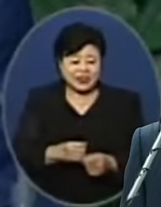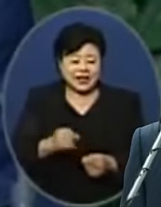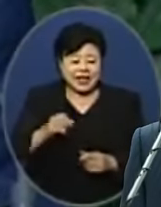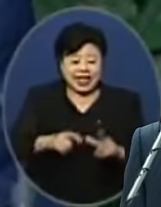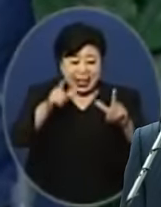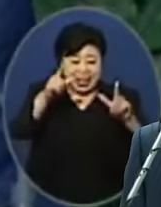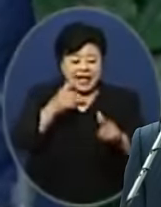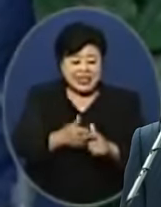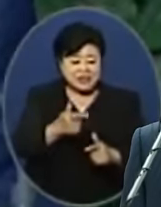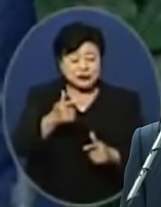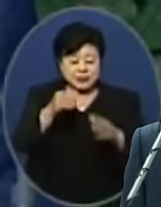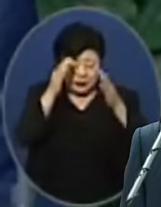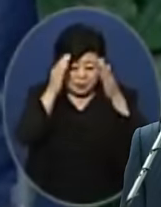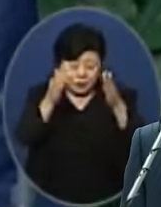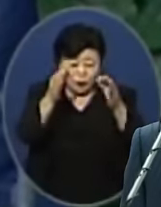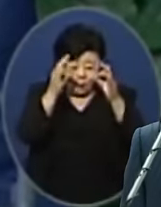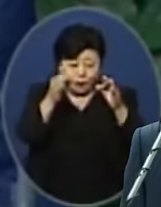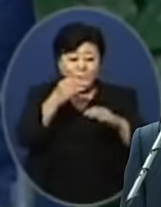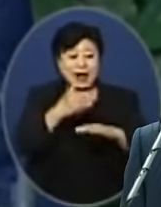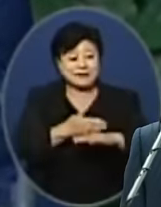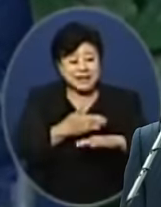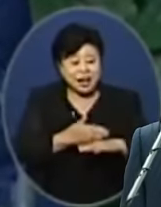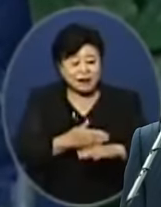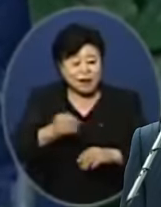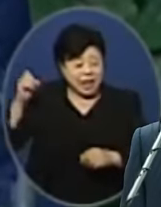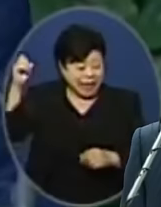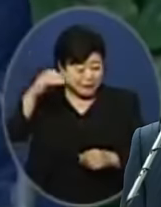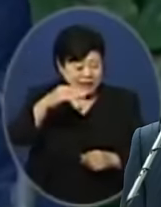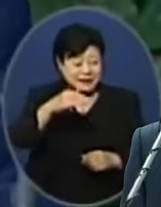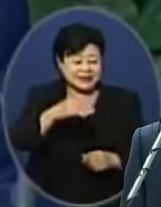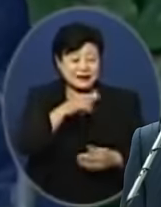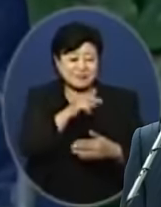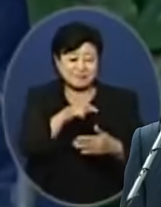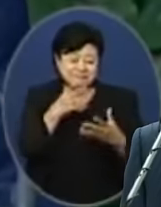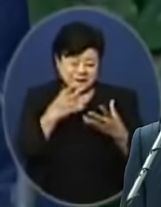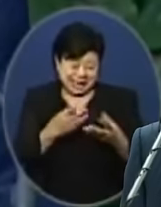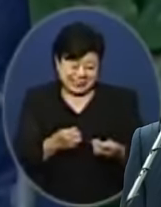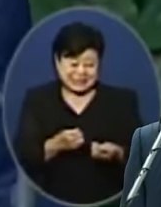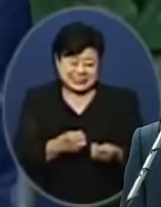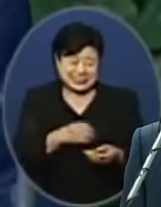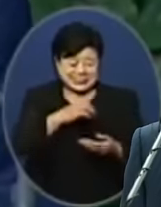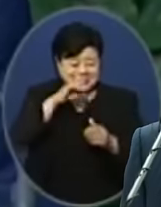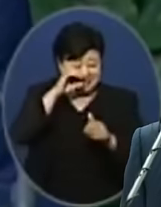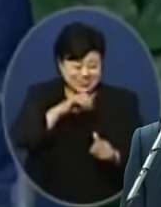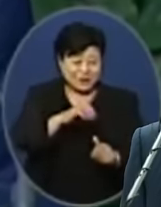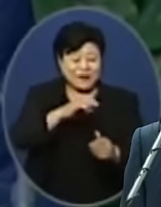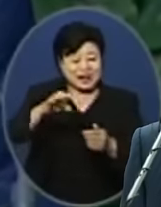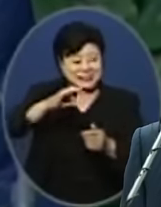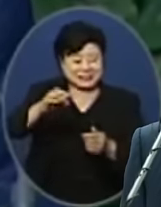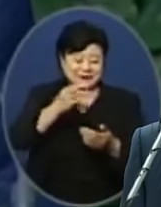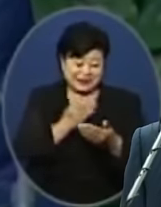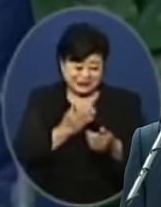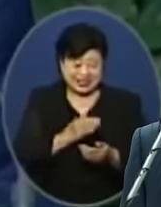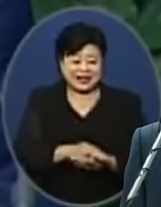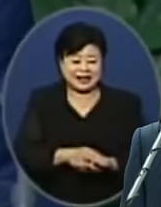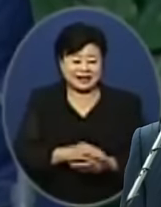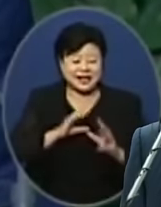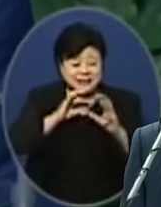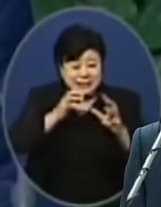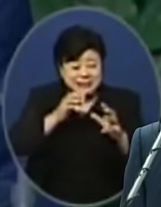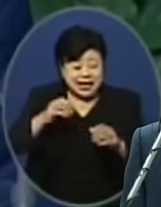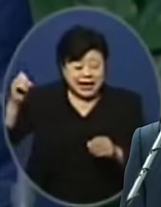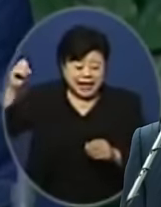해인 예수님을 인하여 감사하고 햇빛을 많이 이용하십시오. 세상의